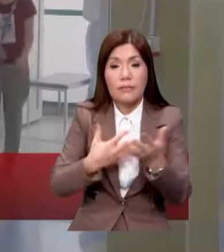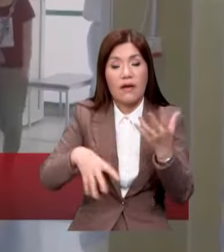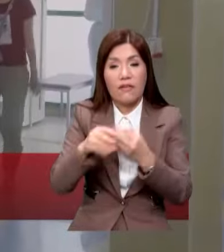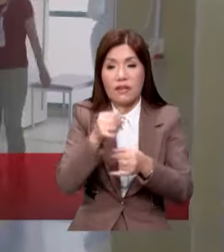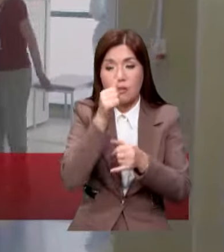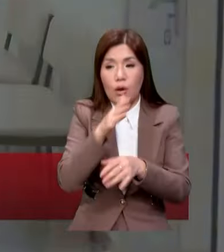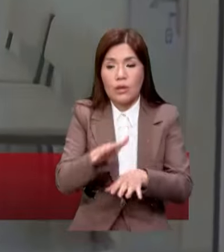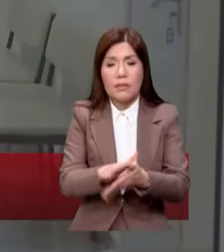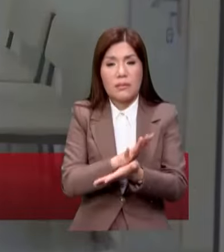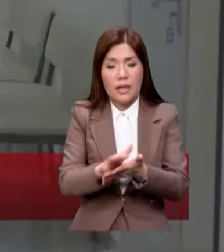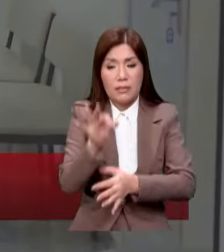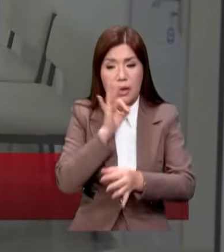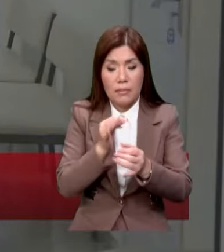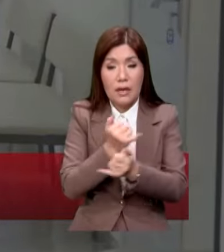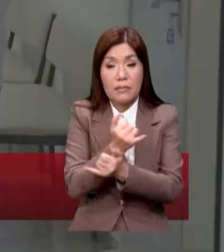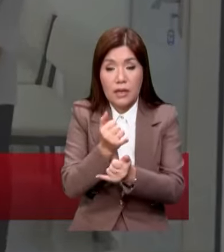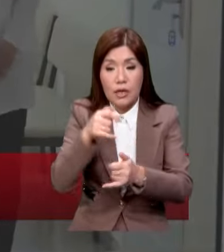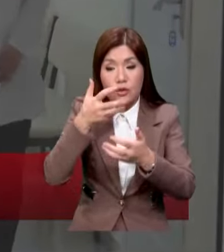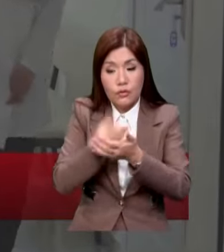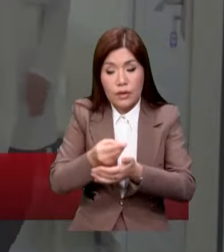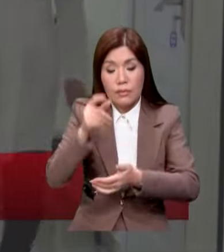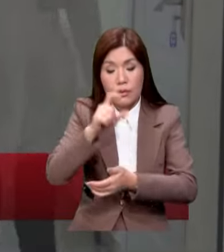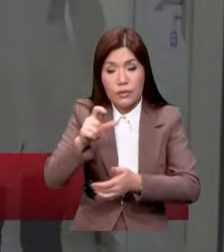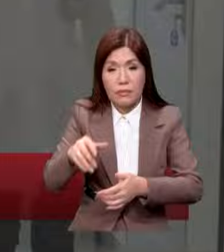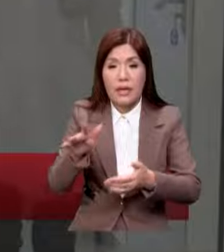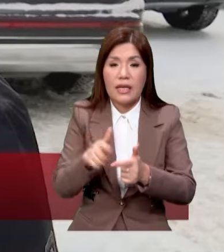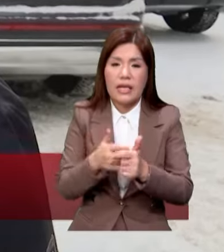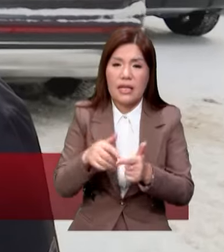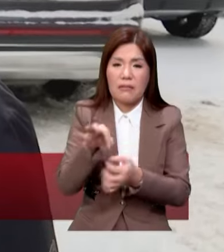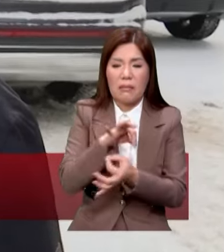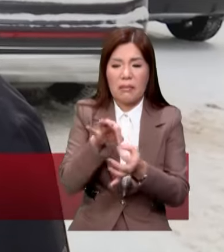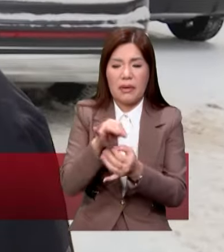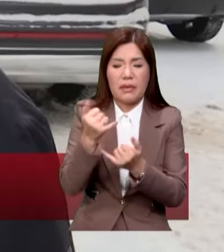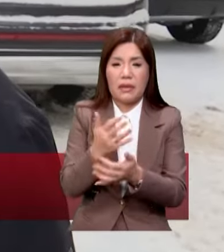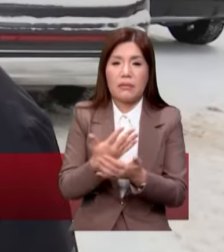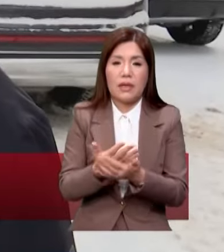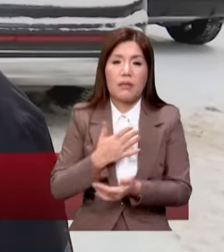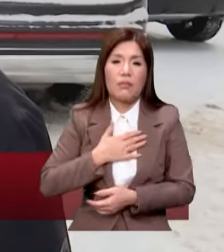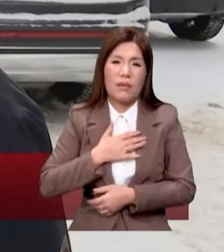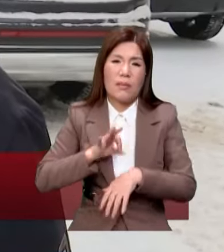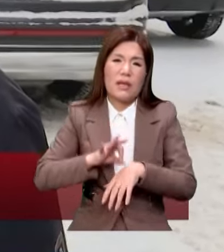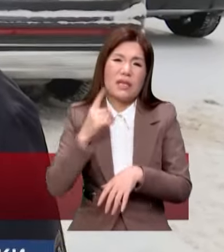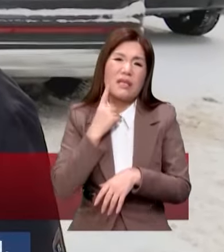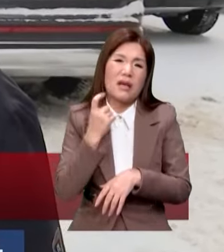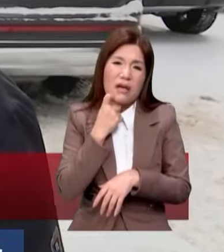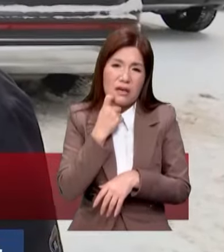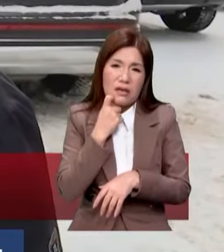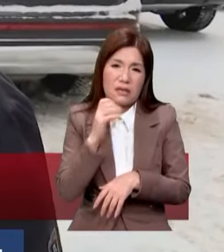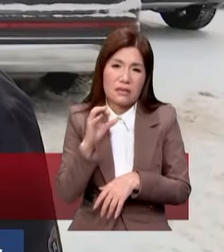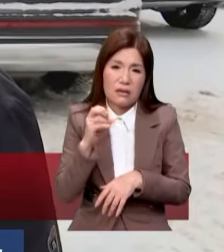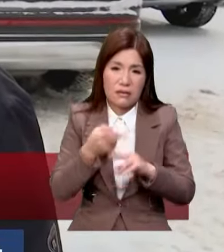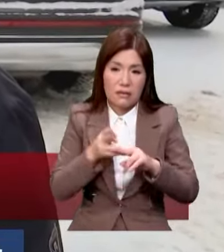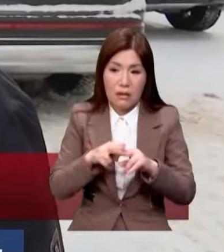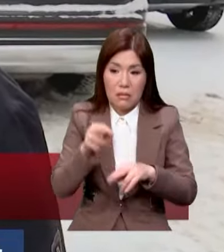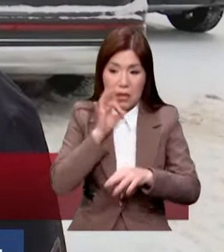могут дождаться бесплатных гарантированных лекарств, либо им выдают ненужные. Мысал мен де сақыр, иә? Олар ондай